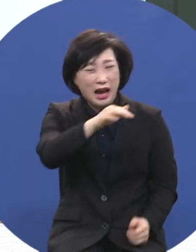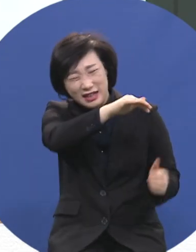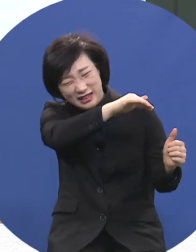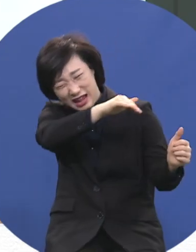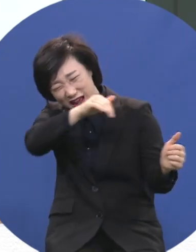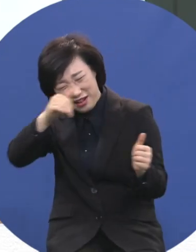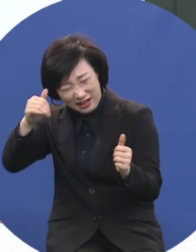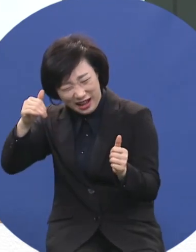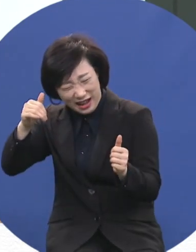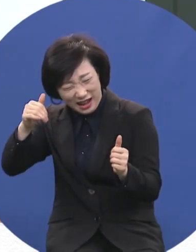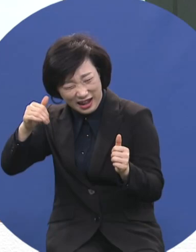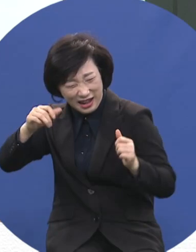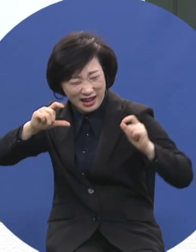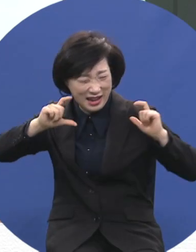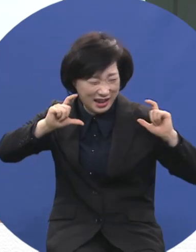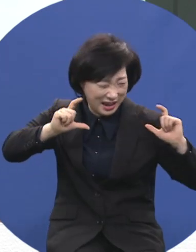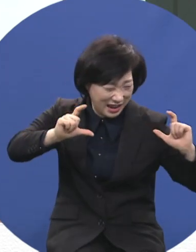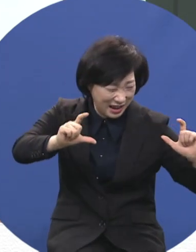나와라.